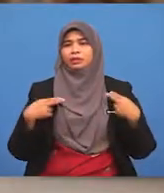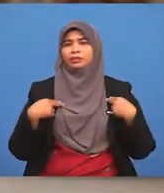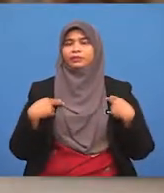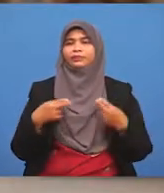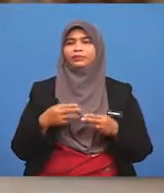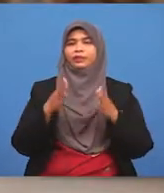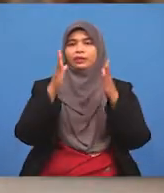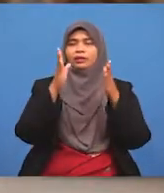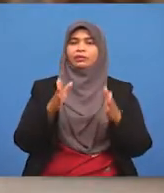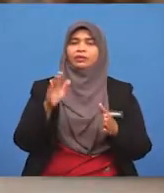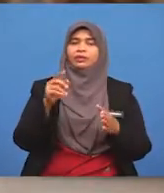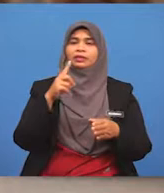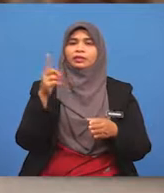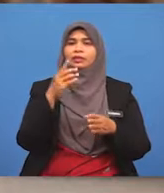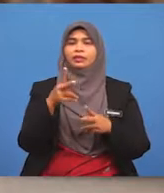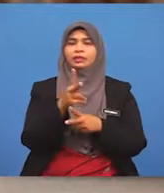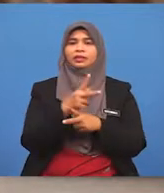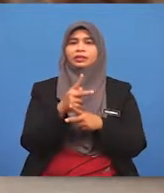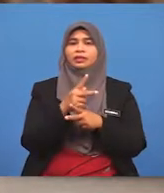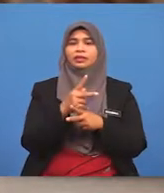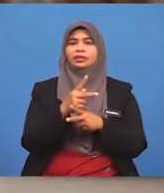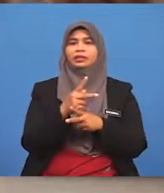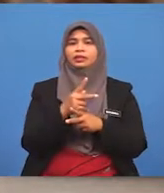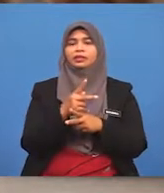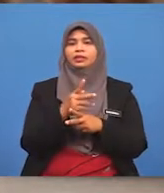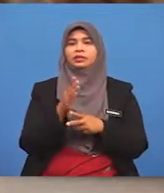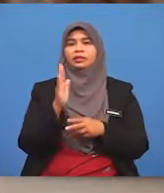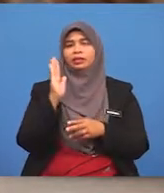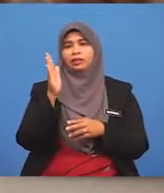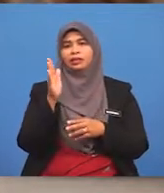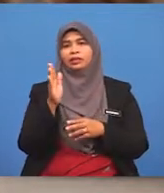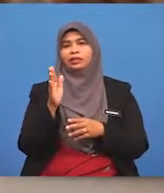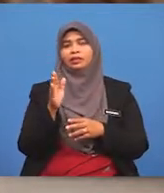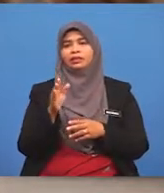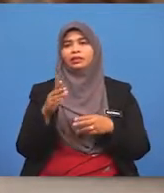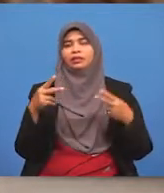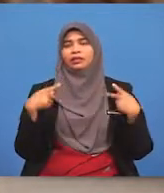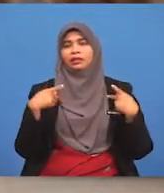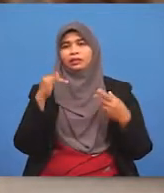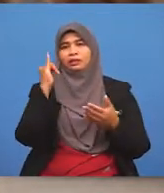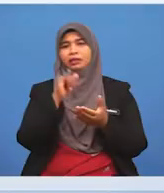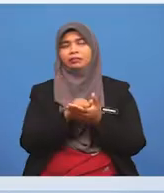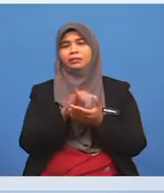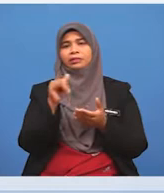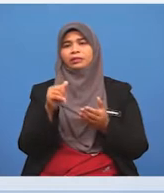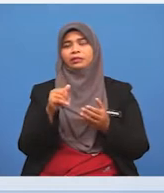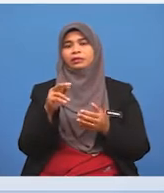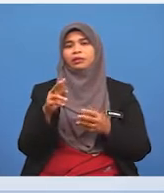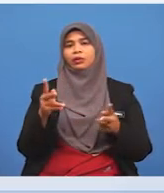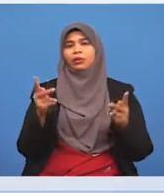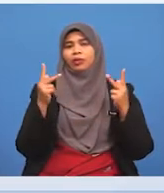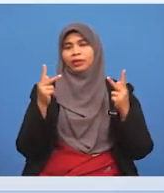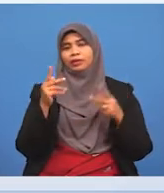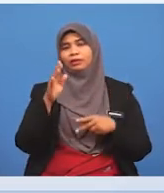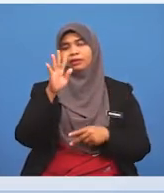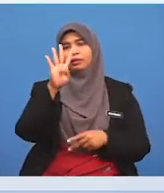Orang yang sentiasa menjaga sumber kehidupan ini sudah tentu mempunyai ciri-ciri keimanan yang mantap.